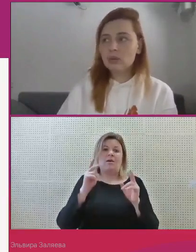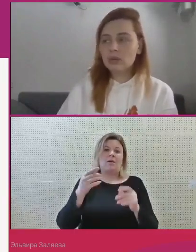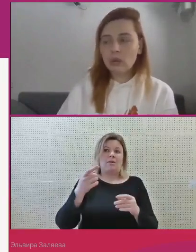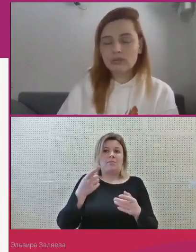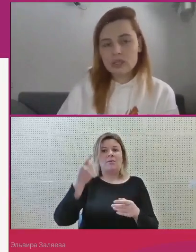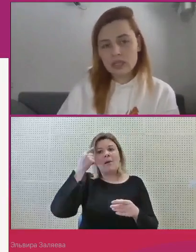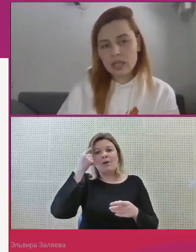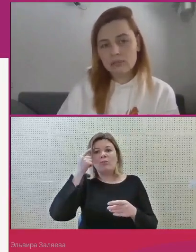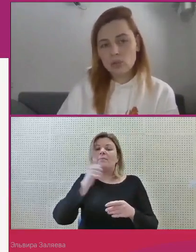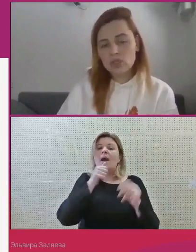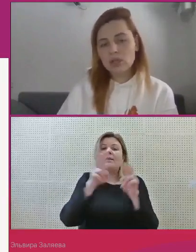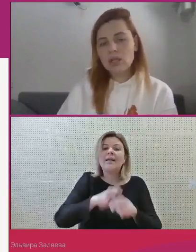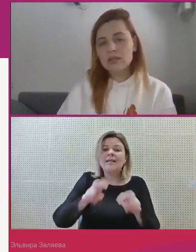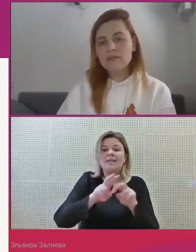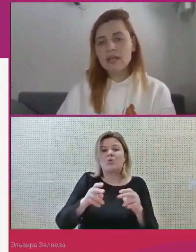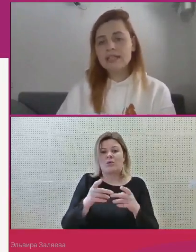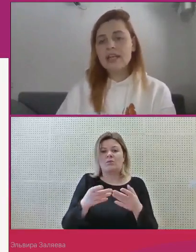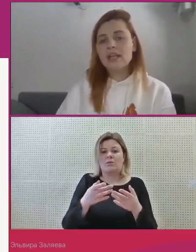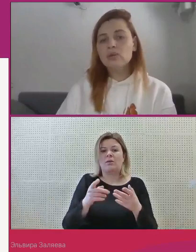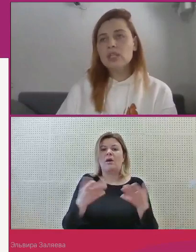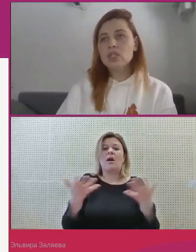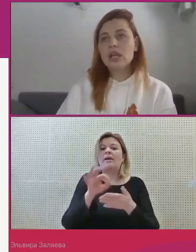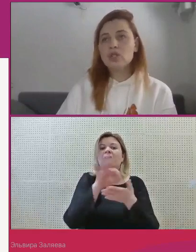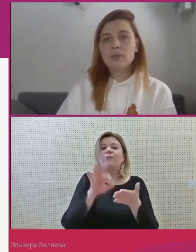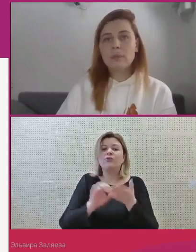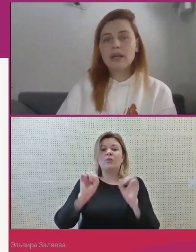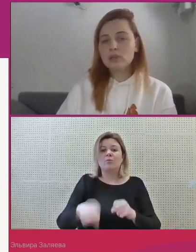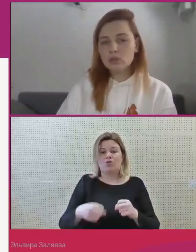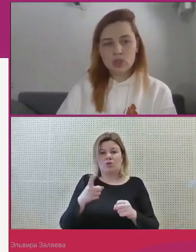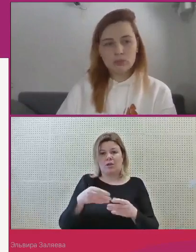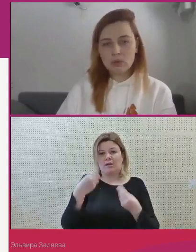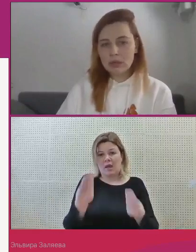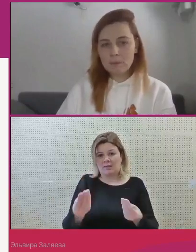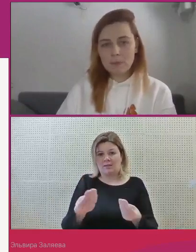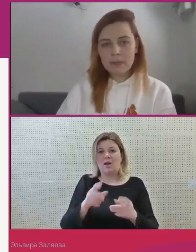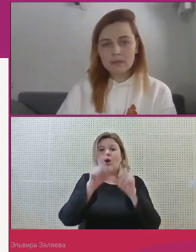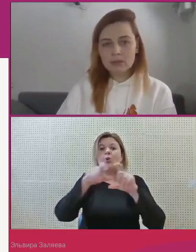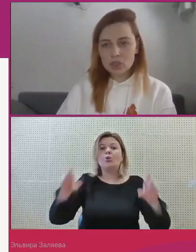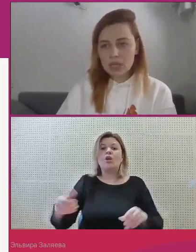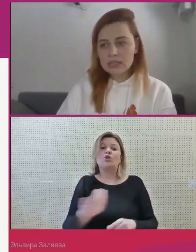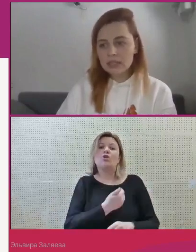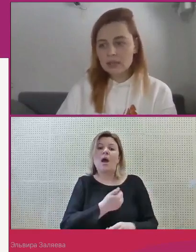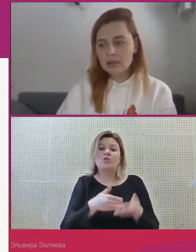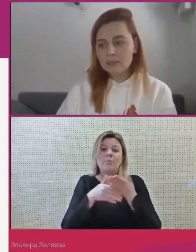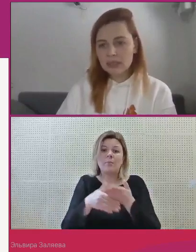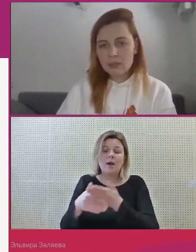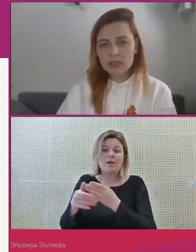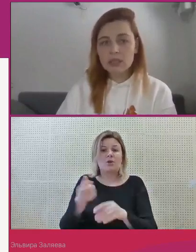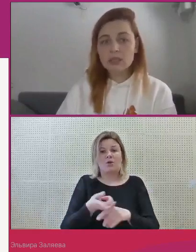вводить, какой функционал им можно давать. Людей, желающих помогать, очень много. Сейчас